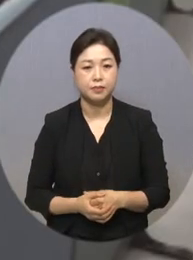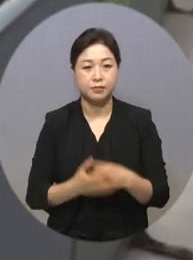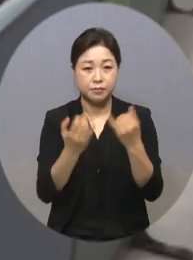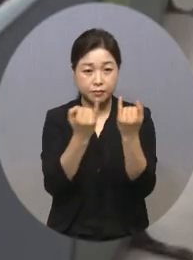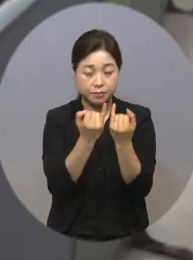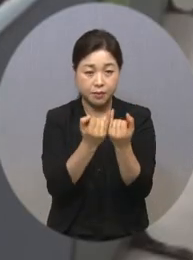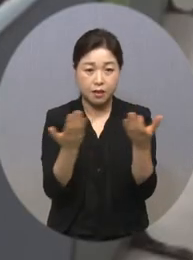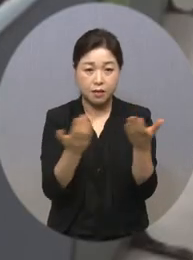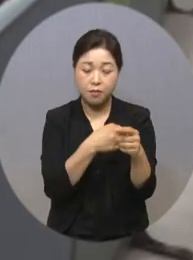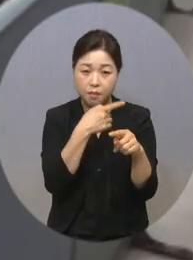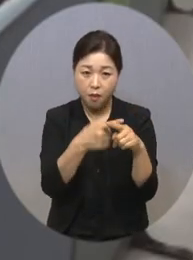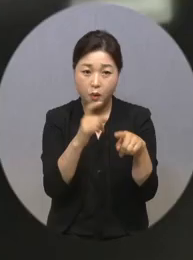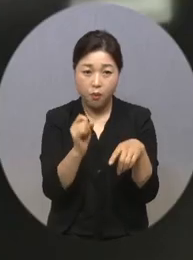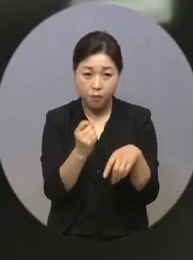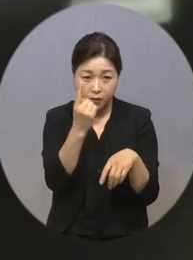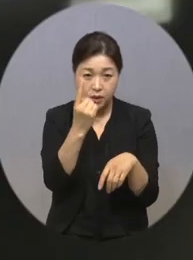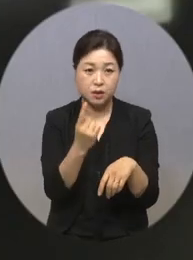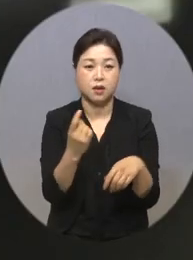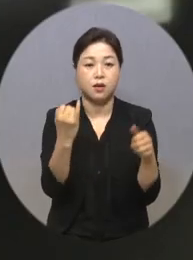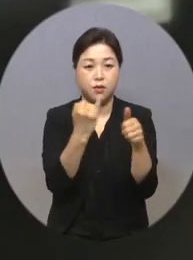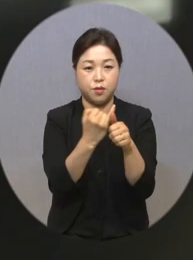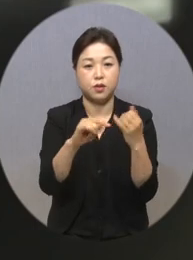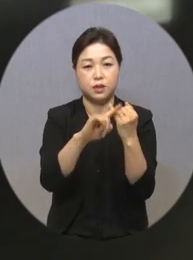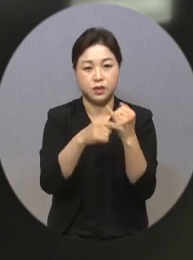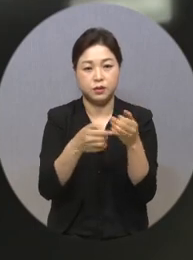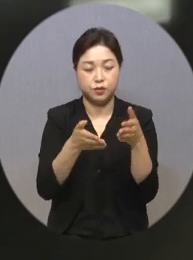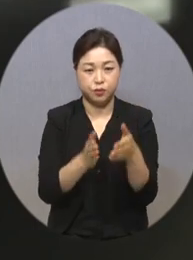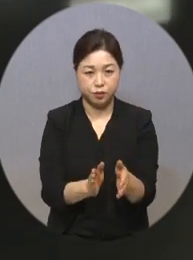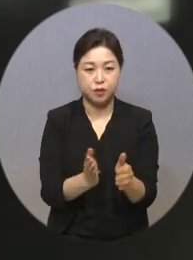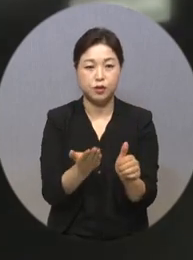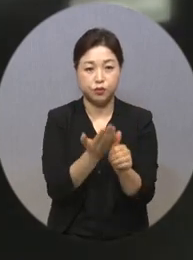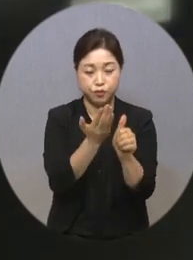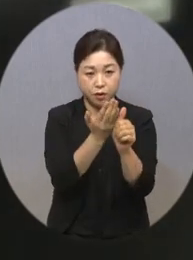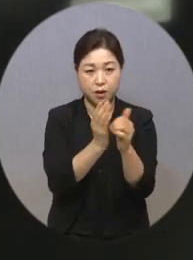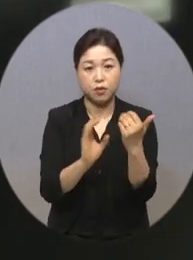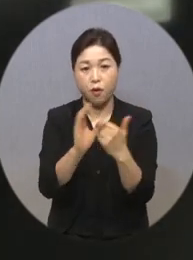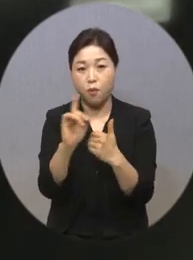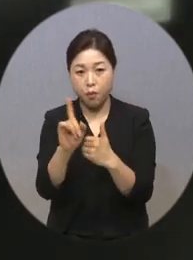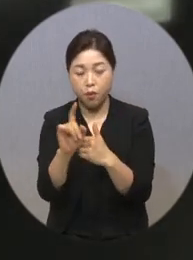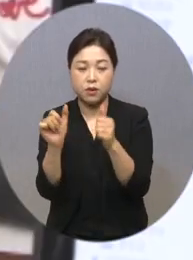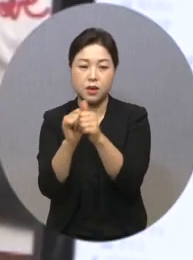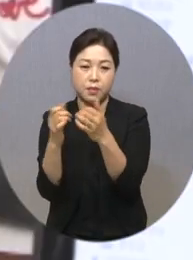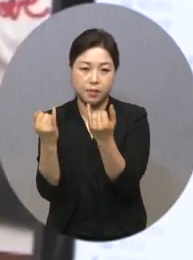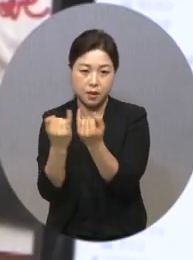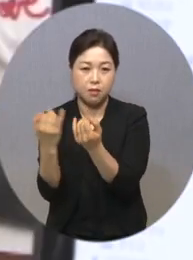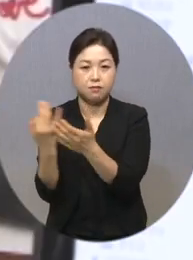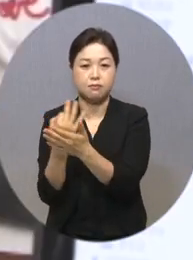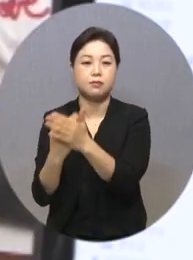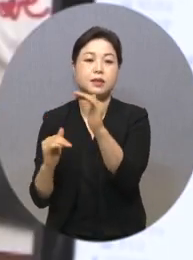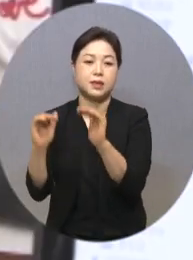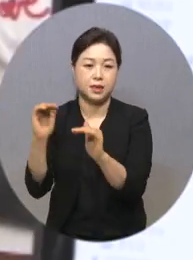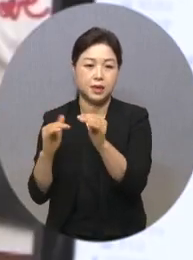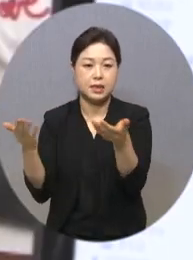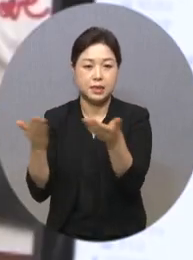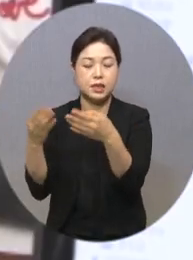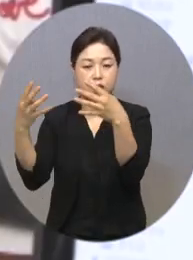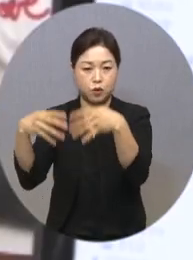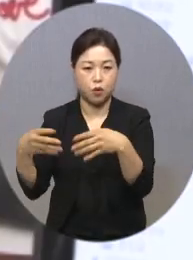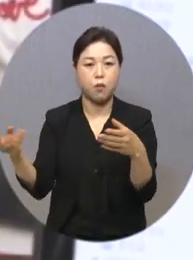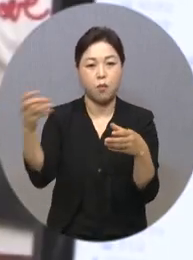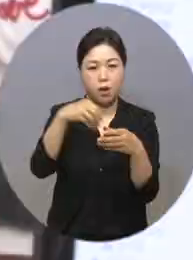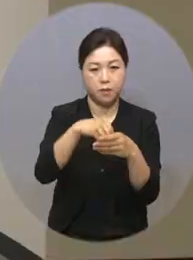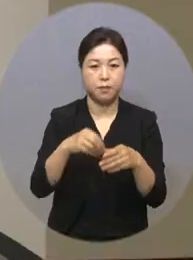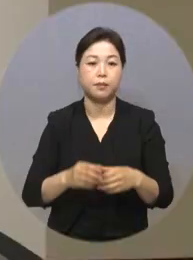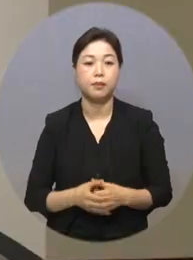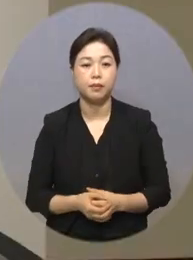여성의 경력단절 사유에 혼인, 임신, 출산, 육아뿐만 아니라 성별, 임금 격차 등 근로조건도